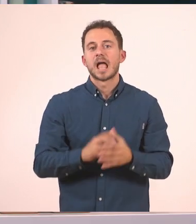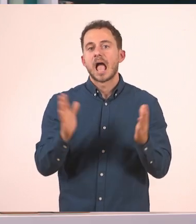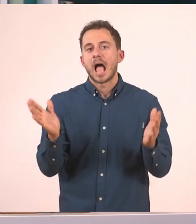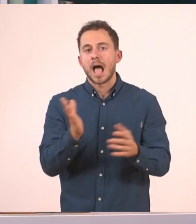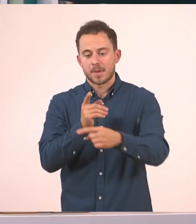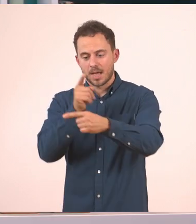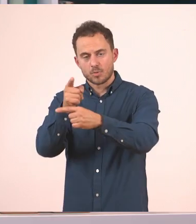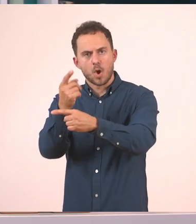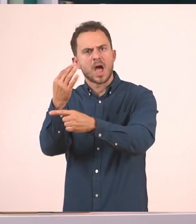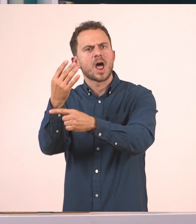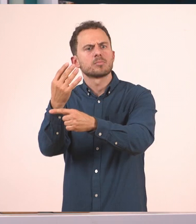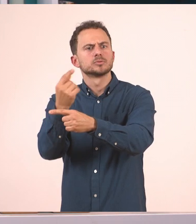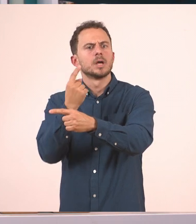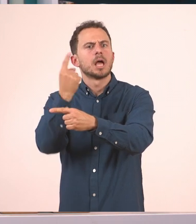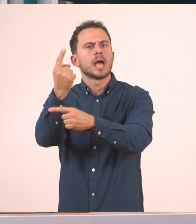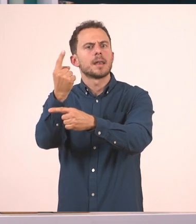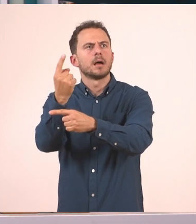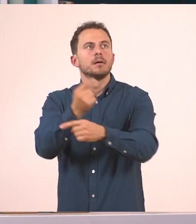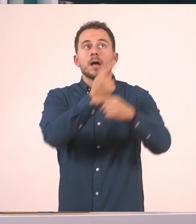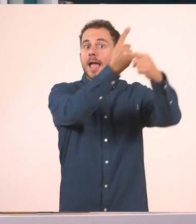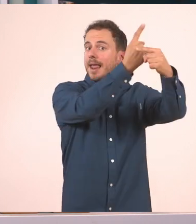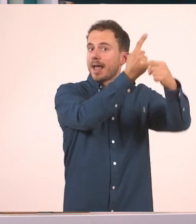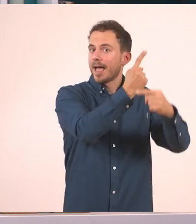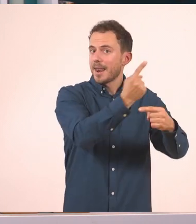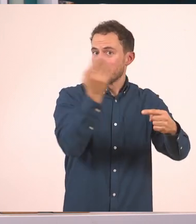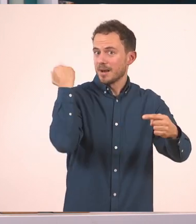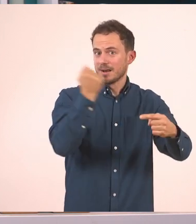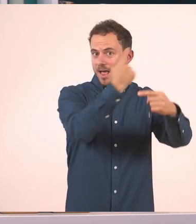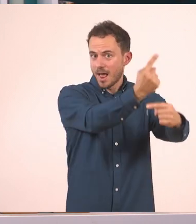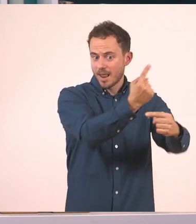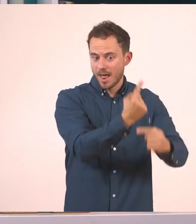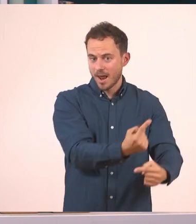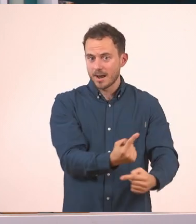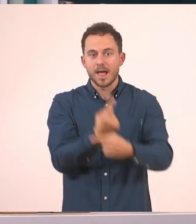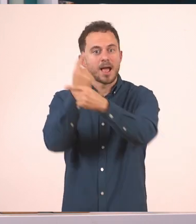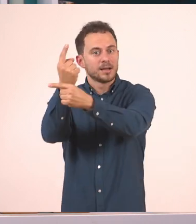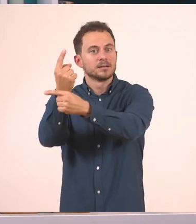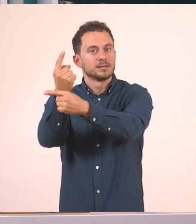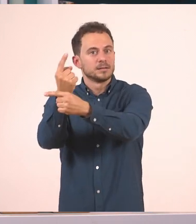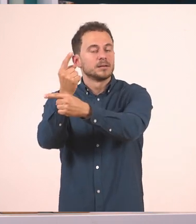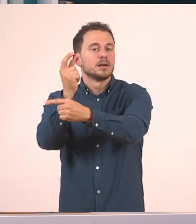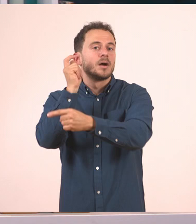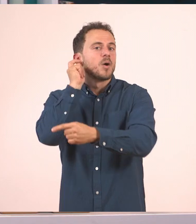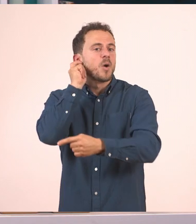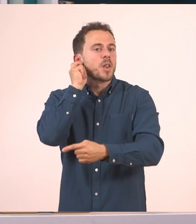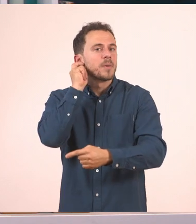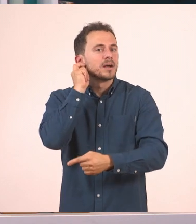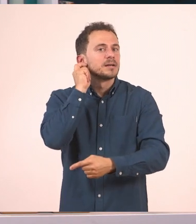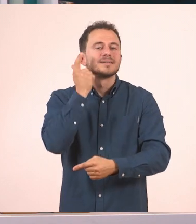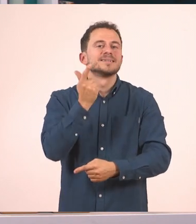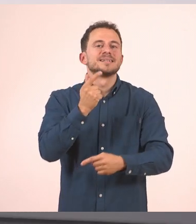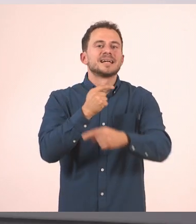το 1, το 1, το 1, το 1, αυτό το κλάσμα ονομάζεται κλασματική